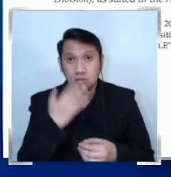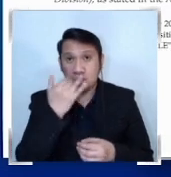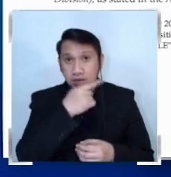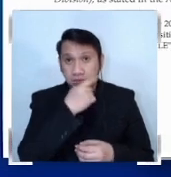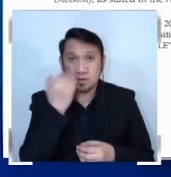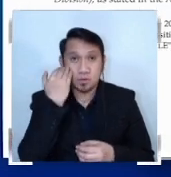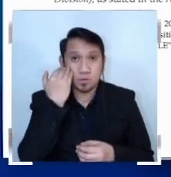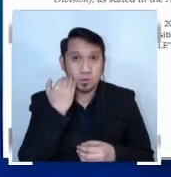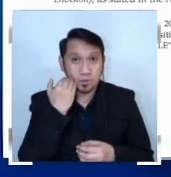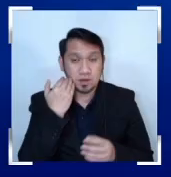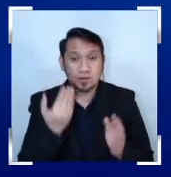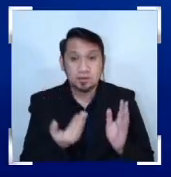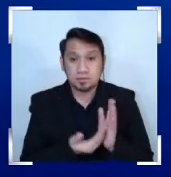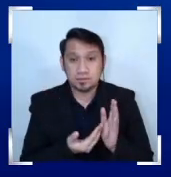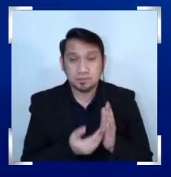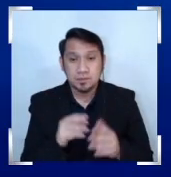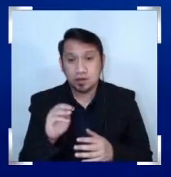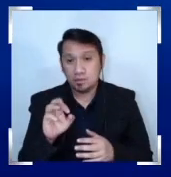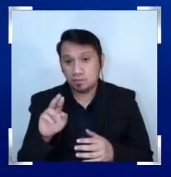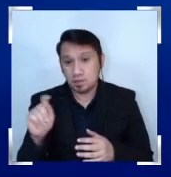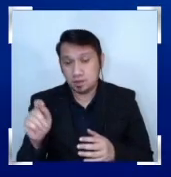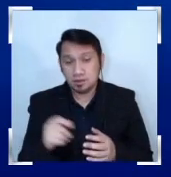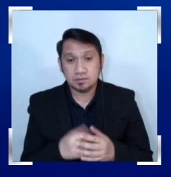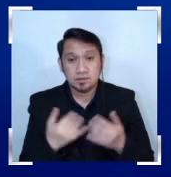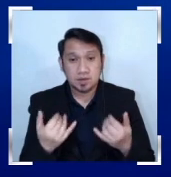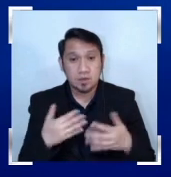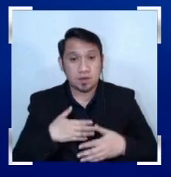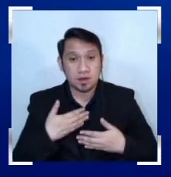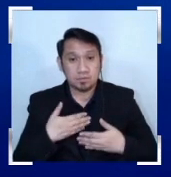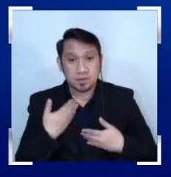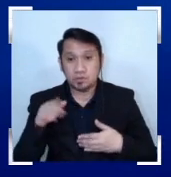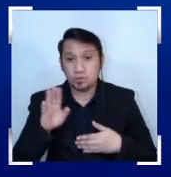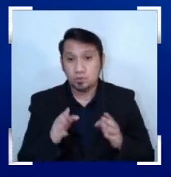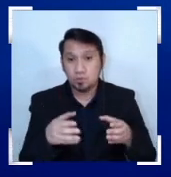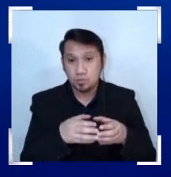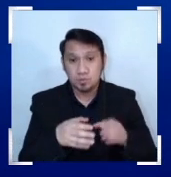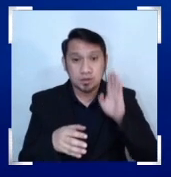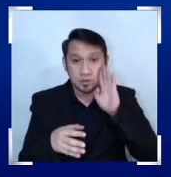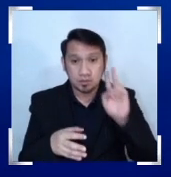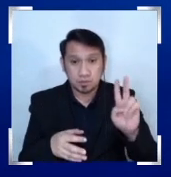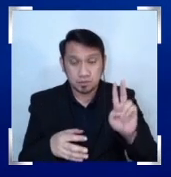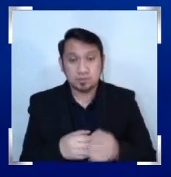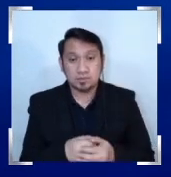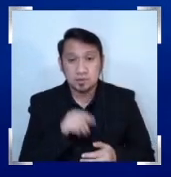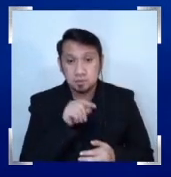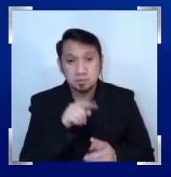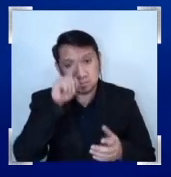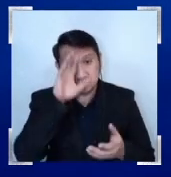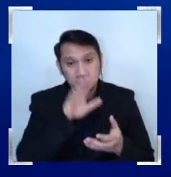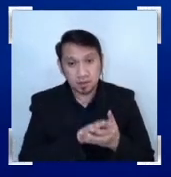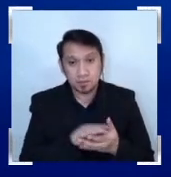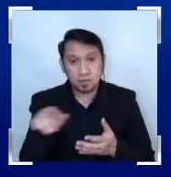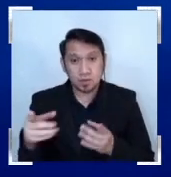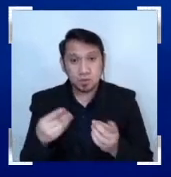ng merito. Ikinatuwa ng kampo ni Marcos ang desisyon ng COMELEC Unbank. Naniniwala raw silang laging tinutupad ng